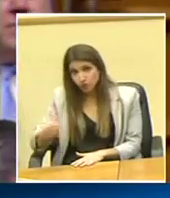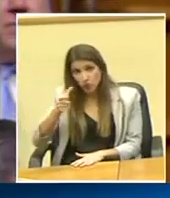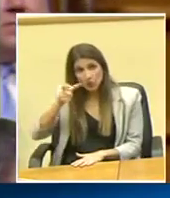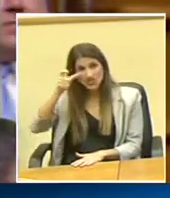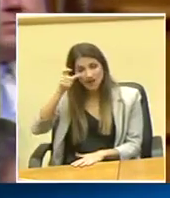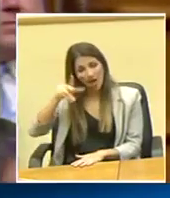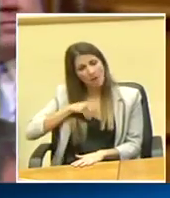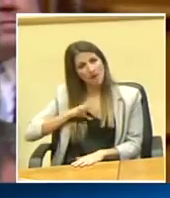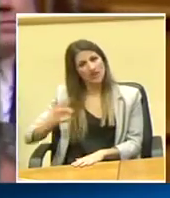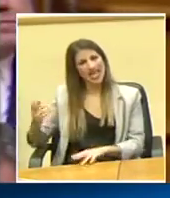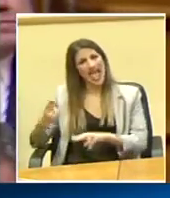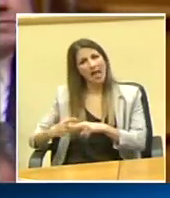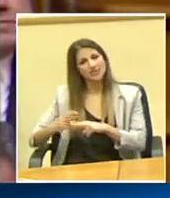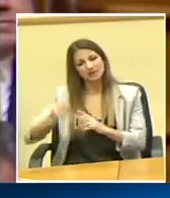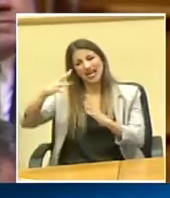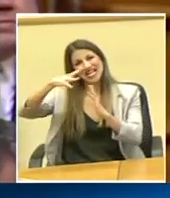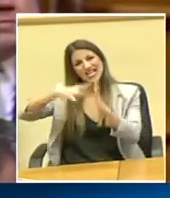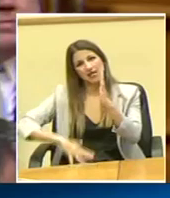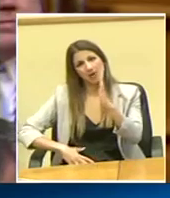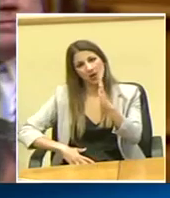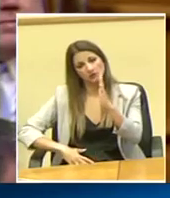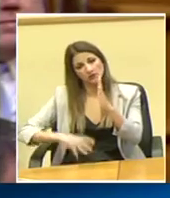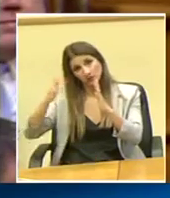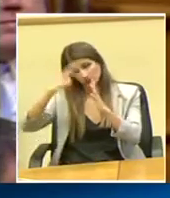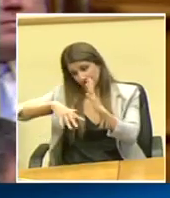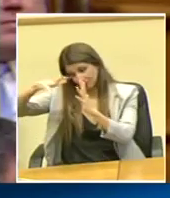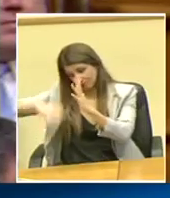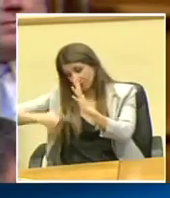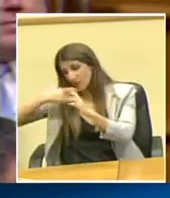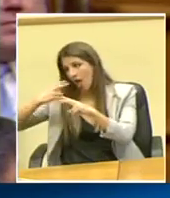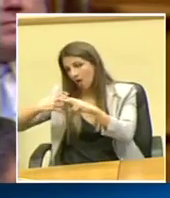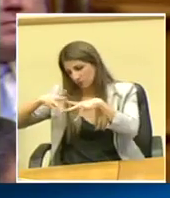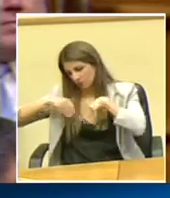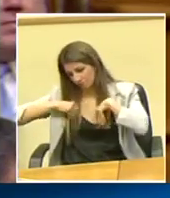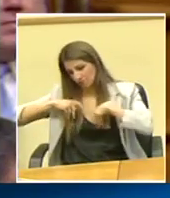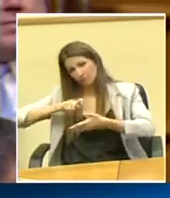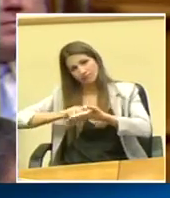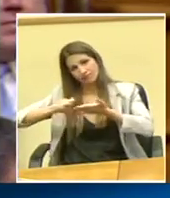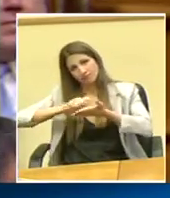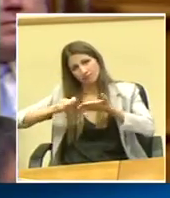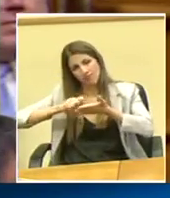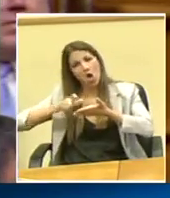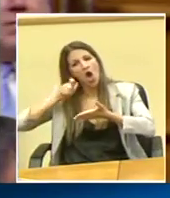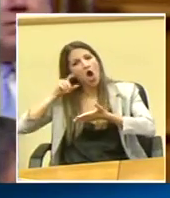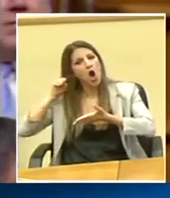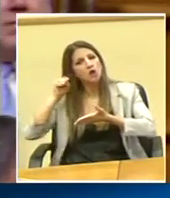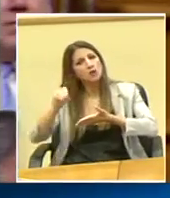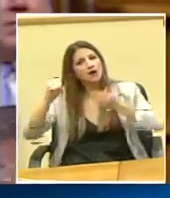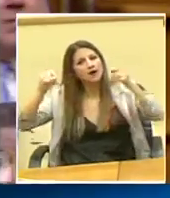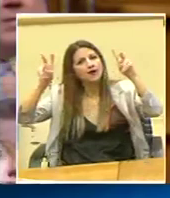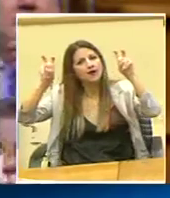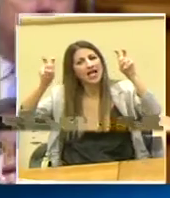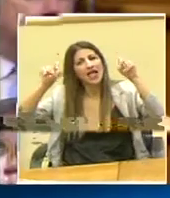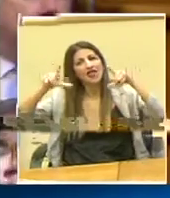σε επίσημο κείμενο του ΣΕΟΚ τότε να καταγραφεί η γείτονα χώρα με τον όρο Δημοκρατία της